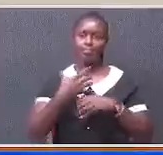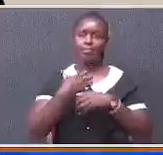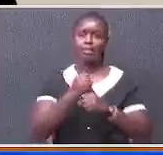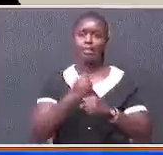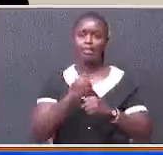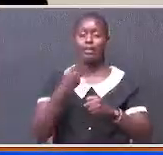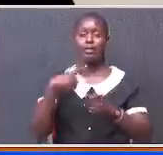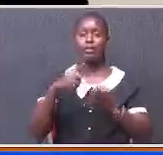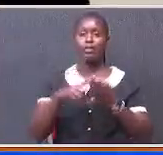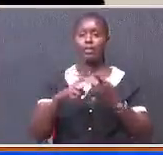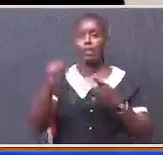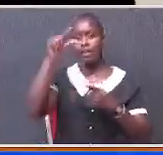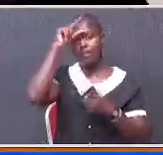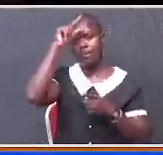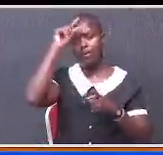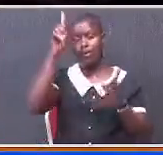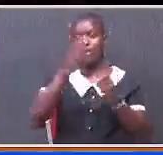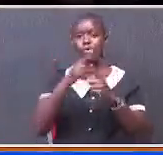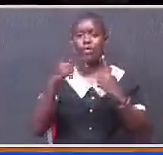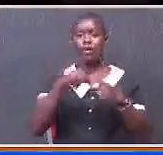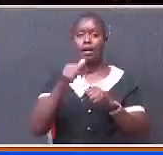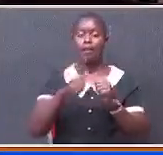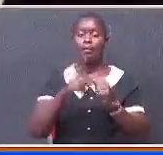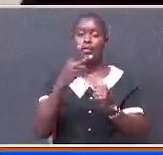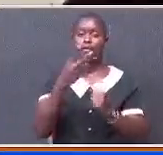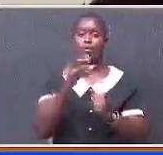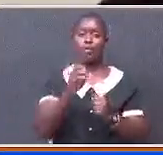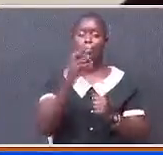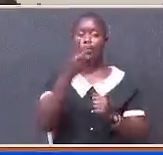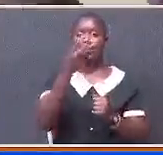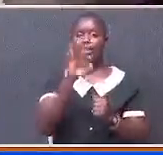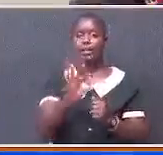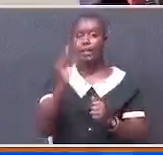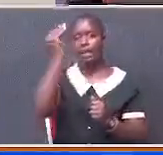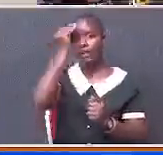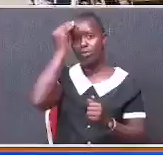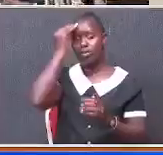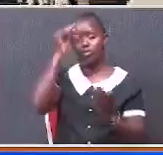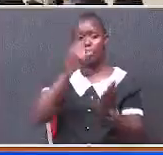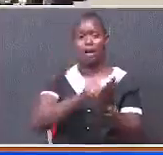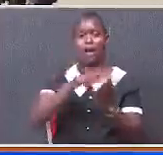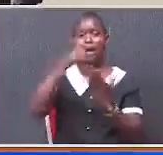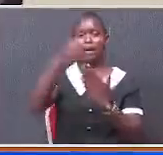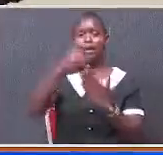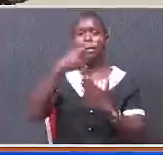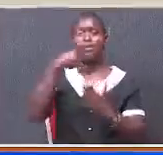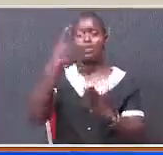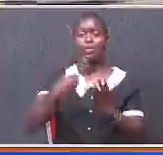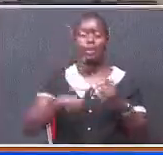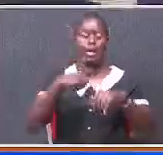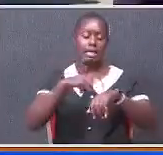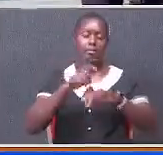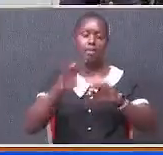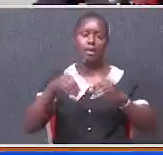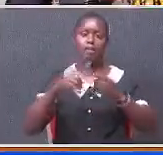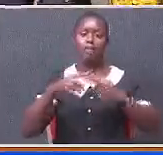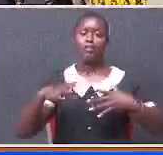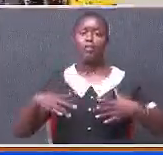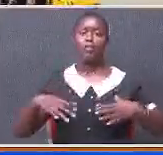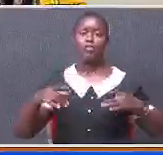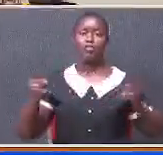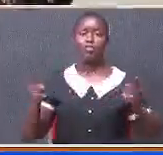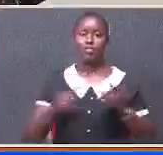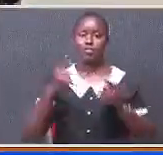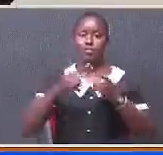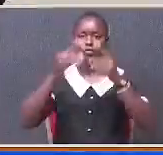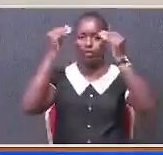sector have also poked holes on the 2023 education calendar, noting that the periods given for holidays are too short for learners to